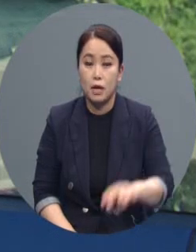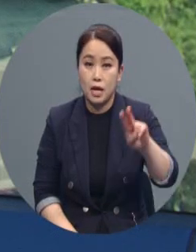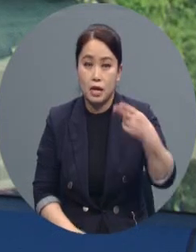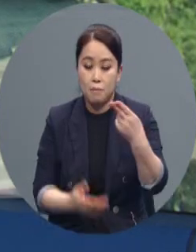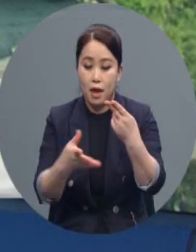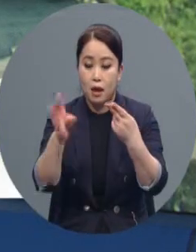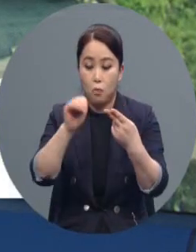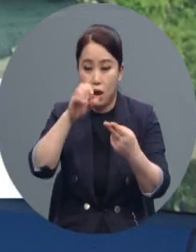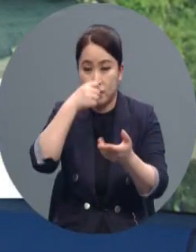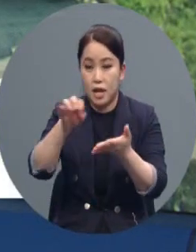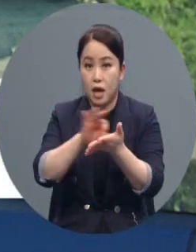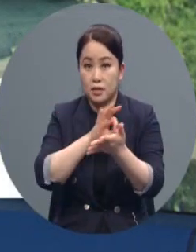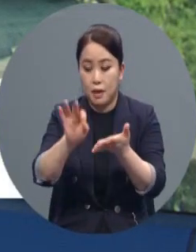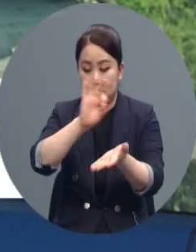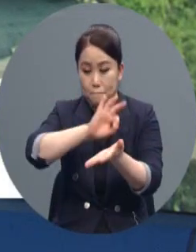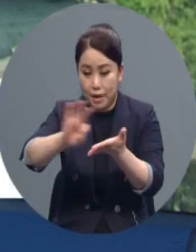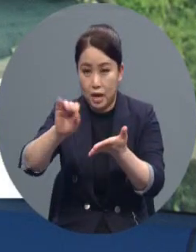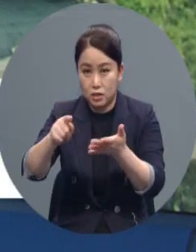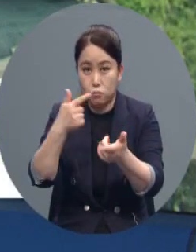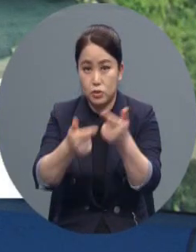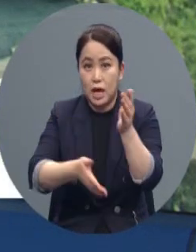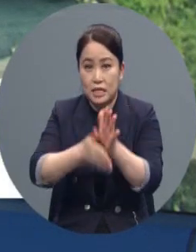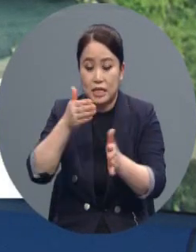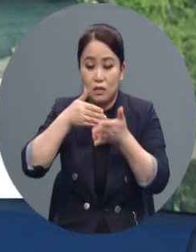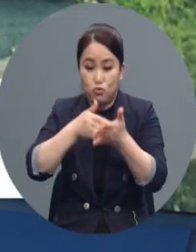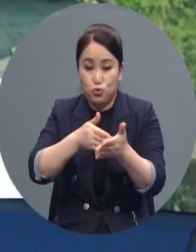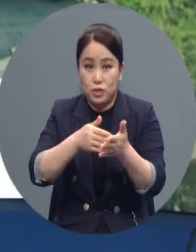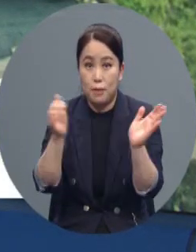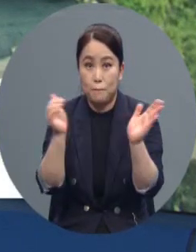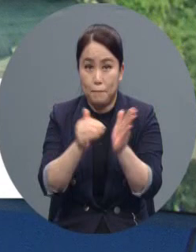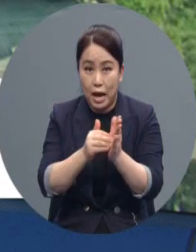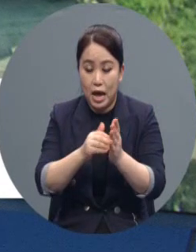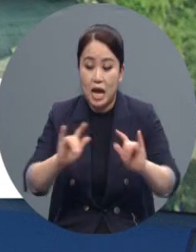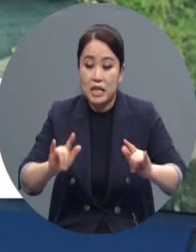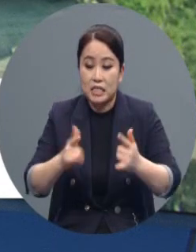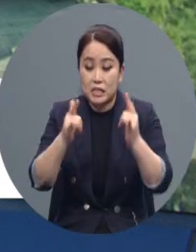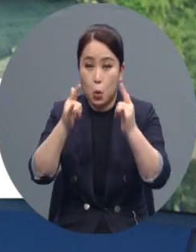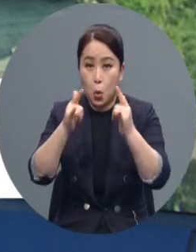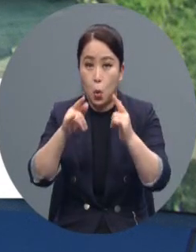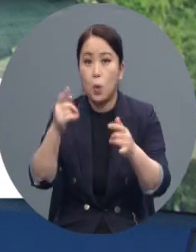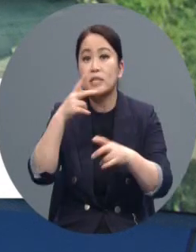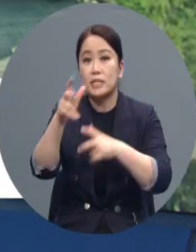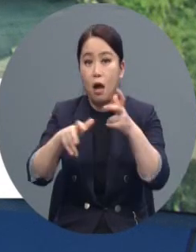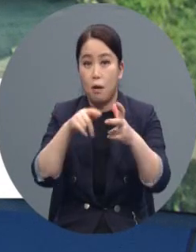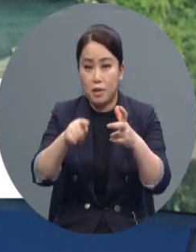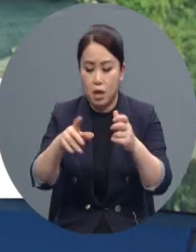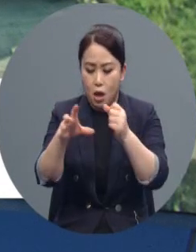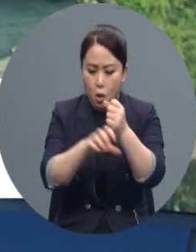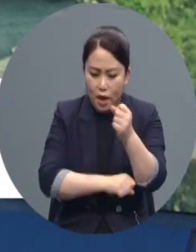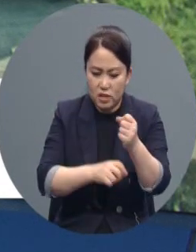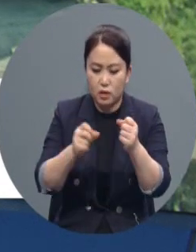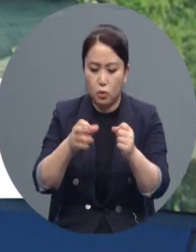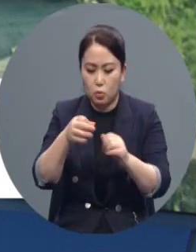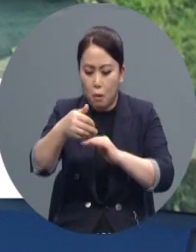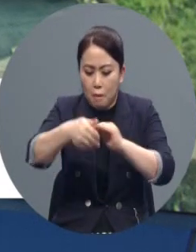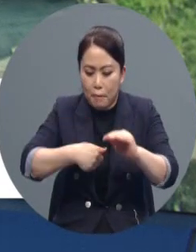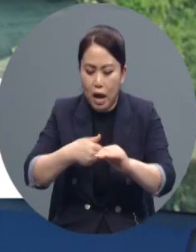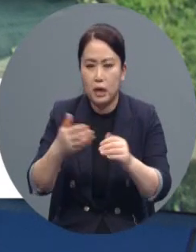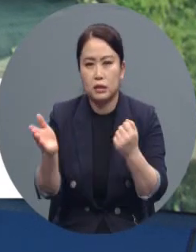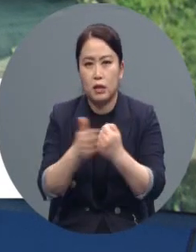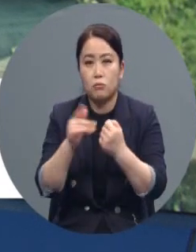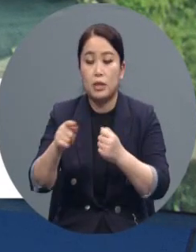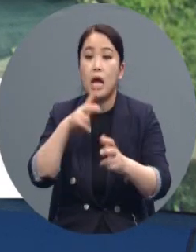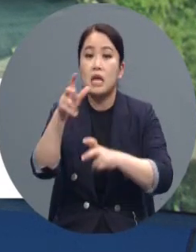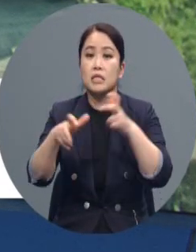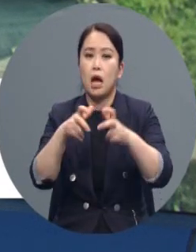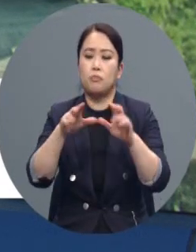200억 원의 예산을 들여서 부산시가 추진한 들어온 실증 사업 이 횡령과 금품 수수 의혹으로 사실상 중단됐다